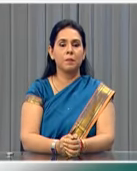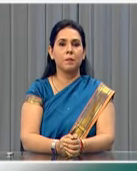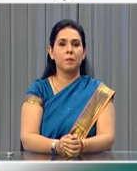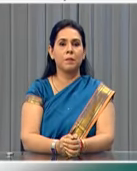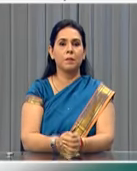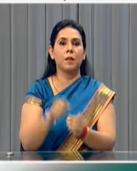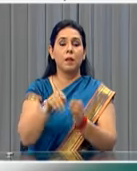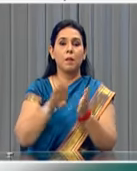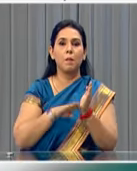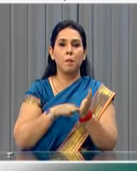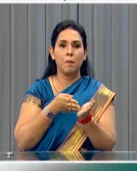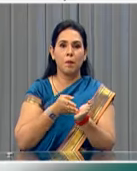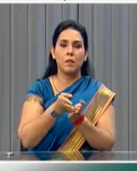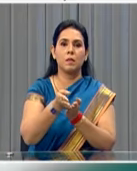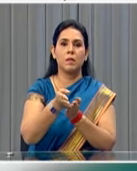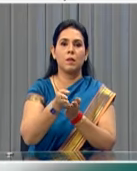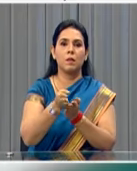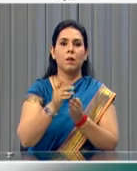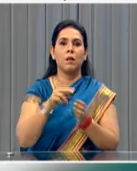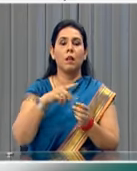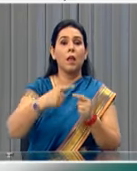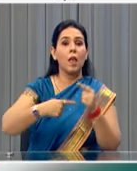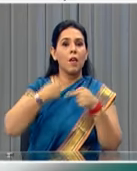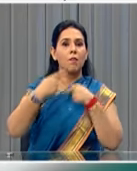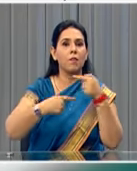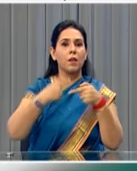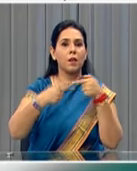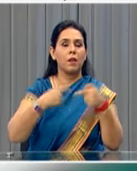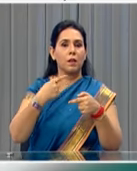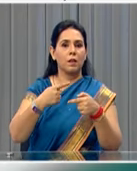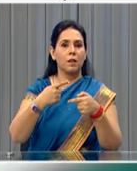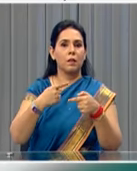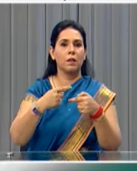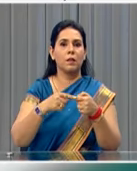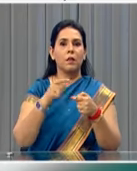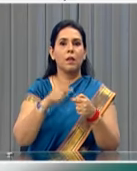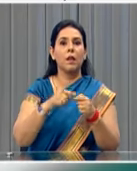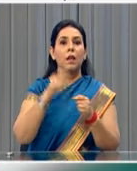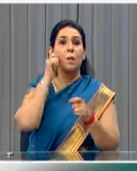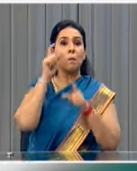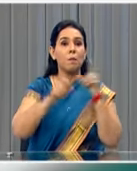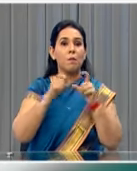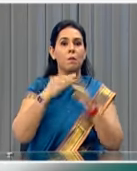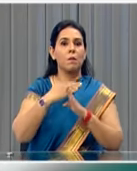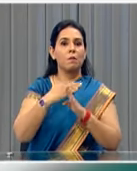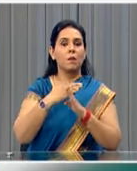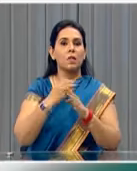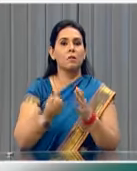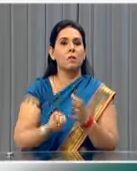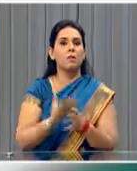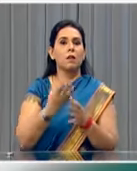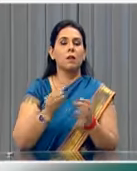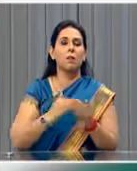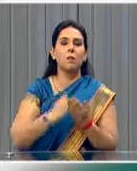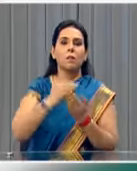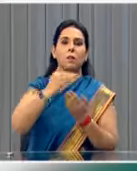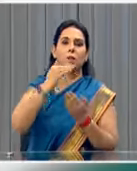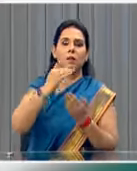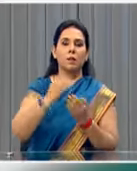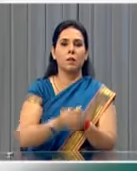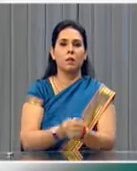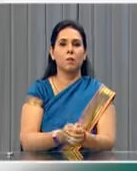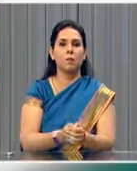इसी मार्ग से दिनों दिन जन भागीदारी बढ़ती चली जा रही है।